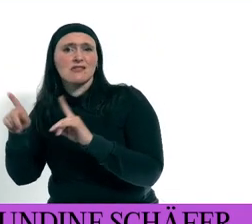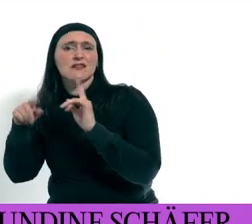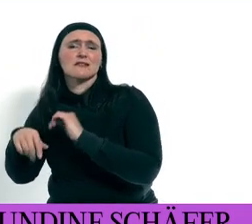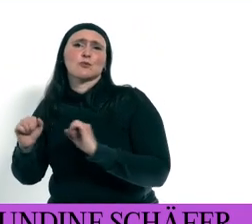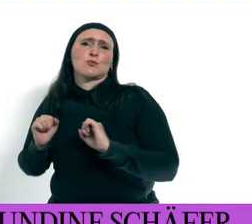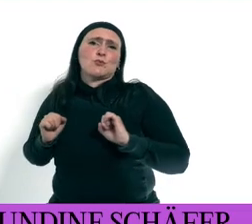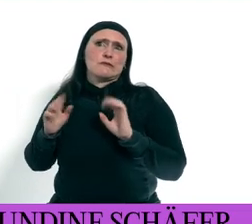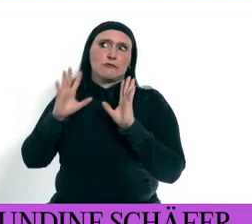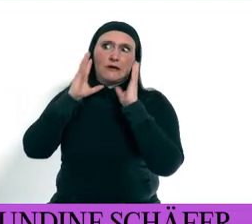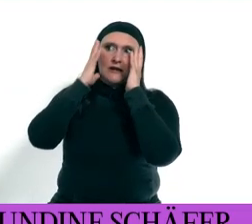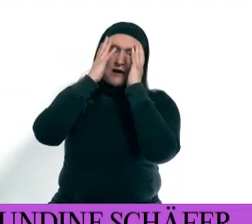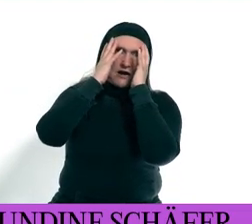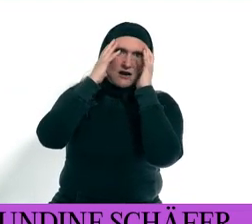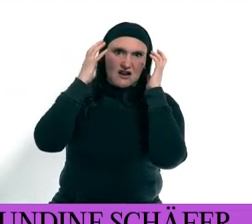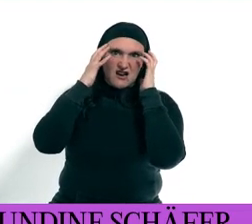Ja.